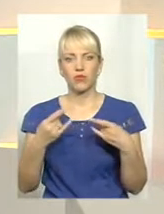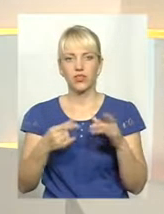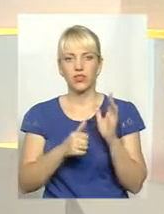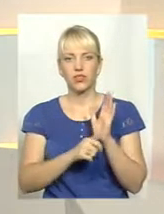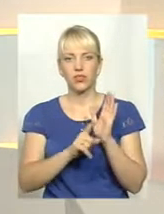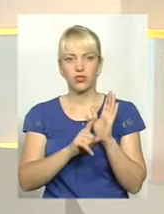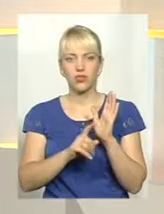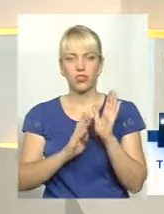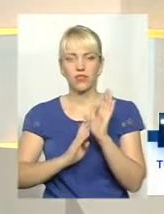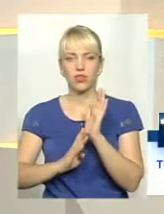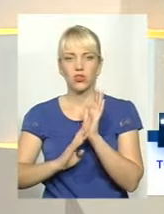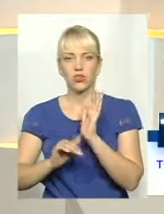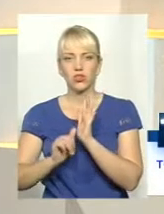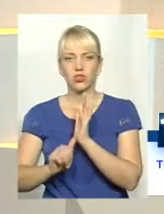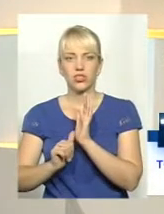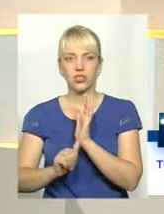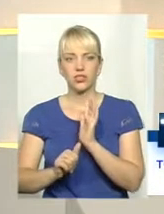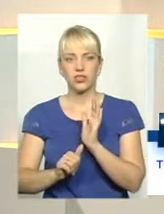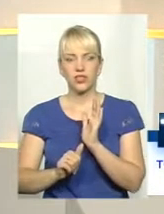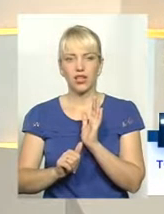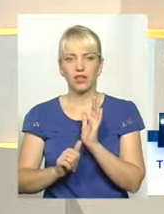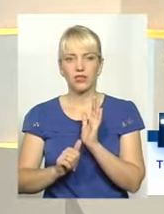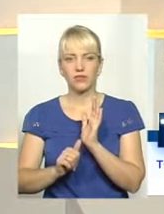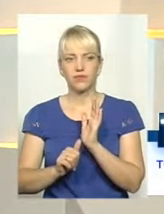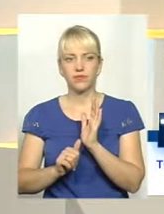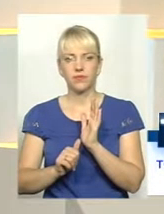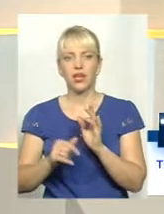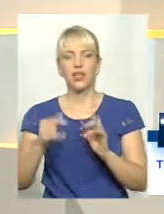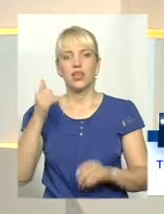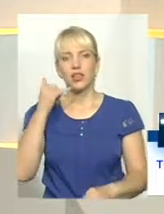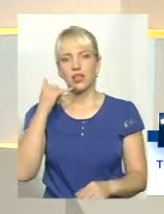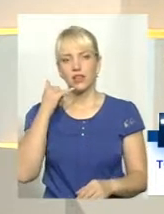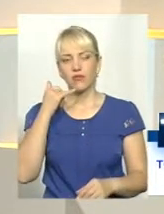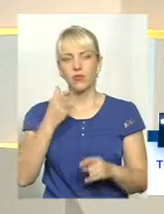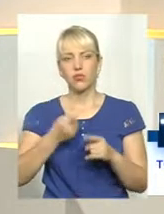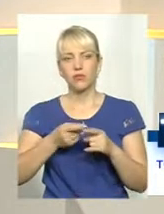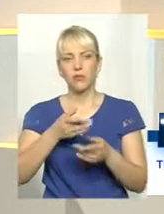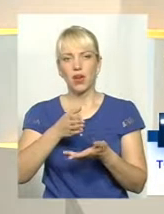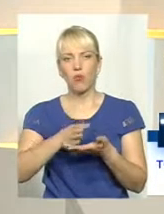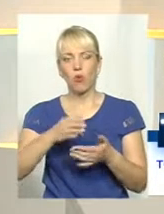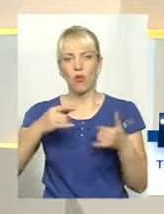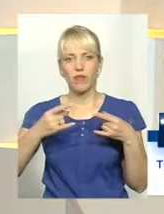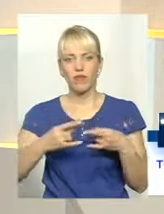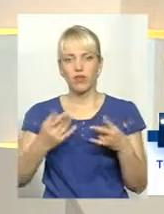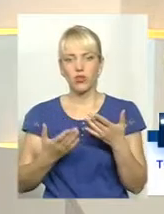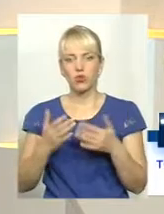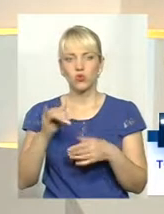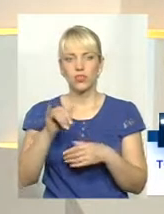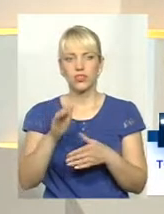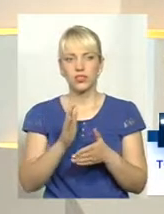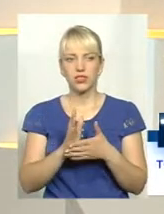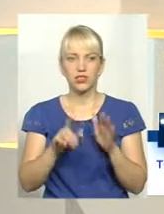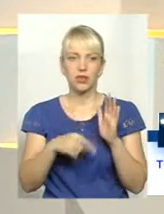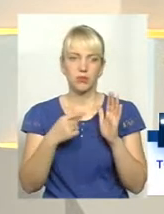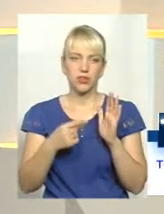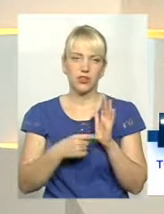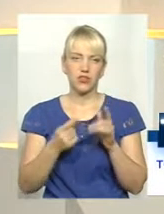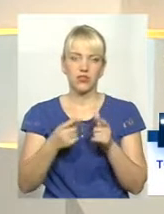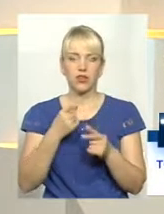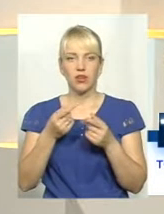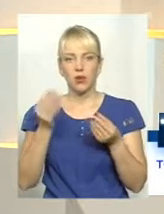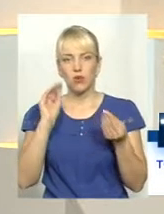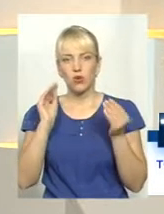радник голови Хмельницької облдержадміністрації. Доброго здоров'я вам! Нагадую глядачам, що ми